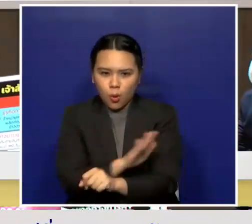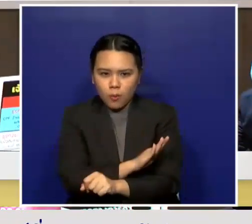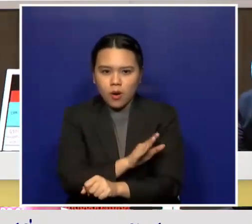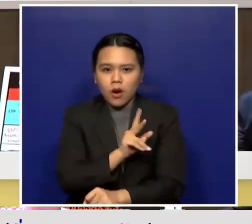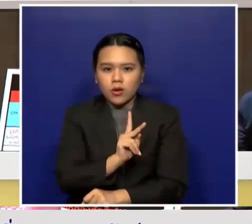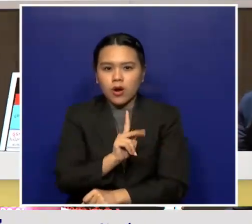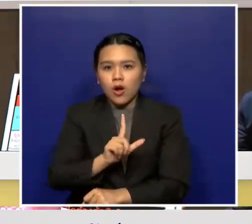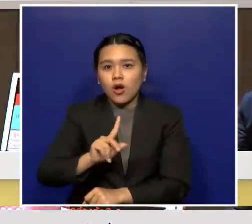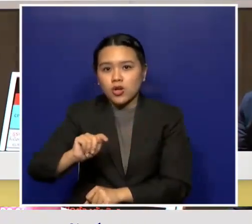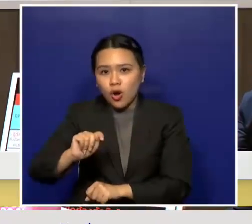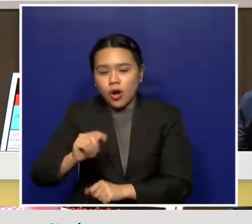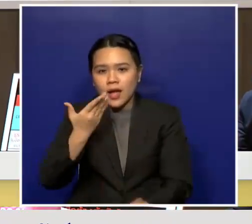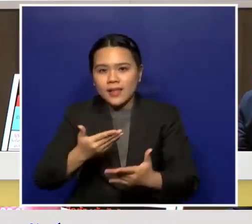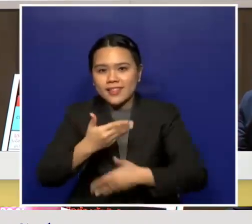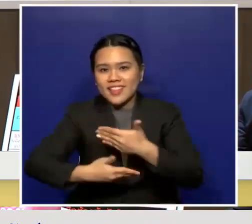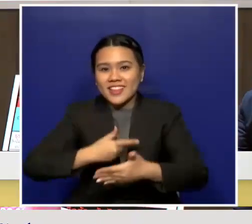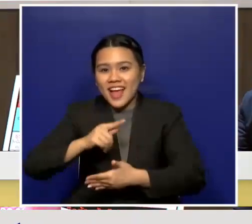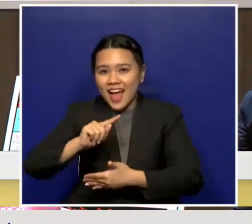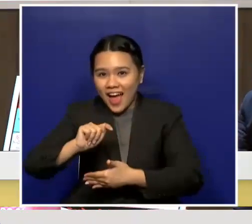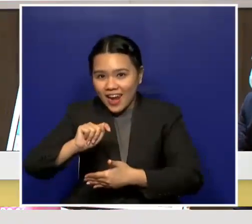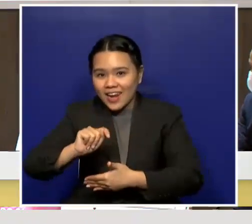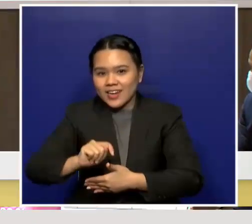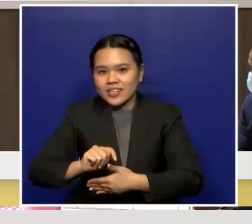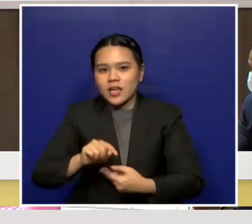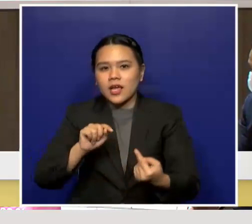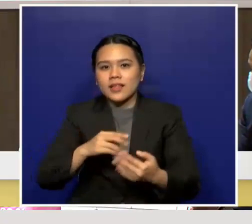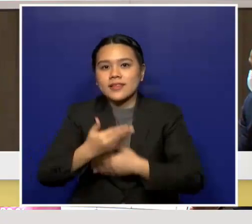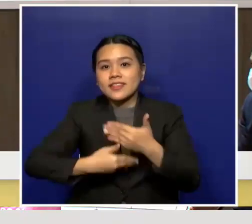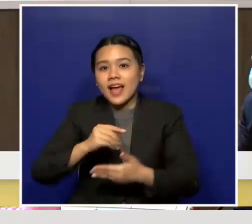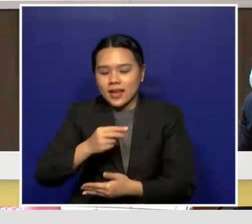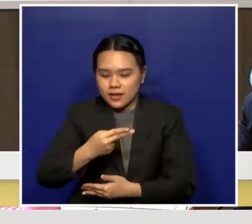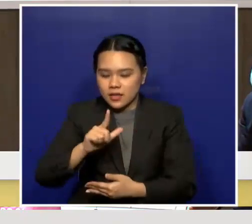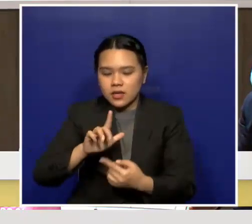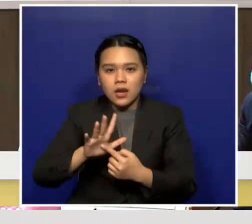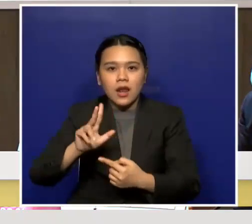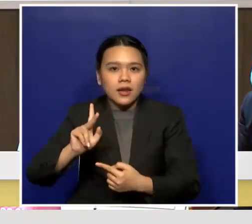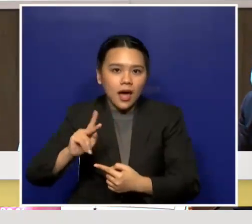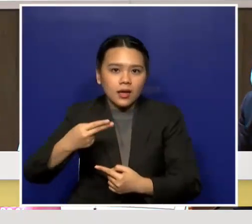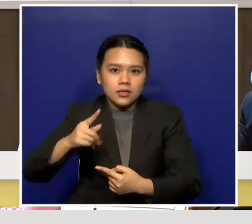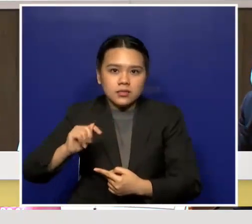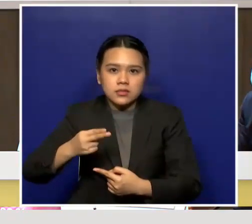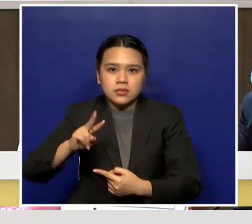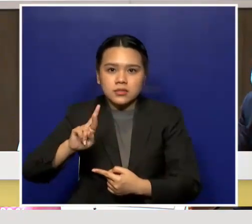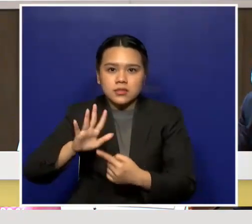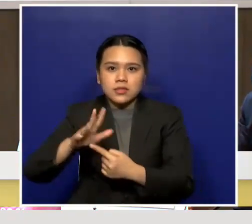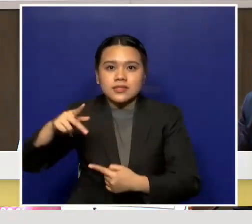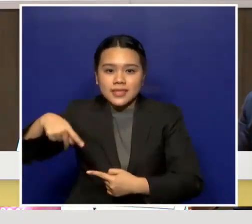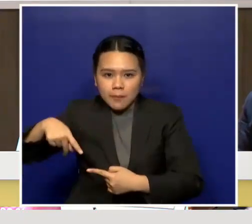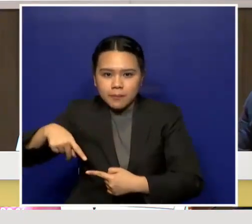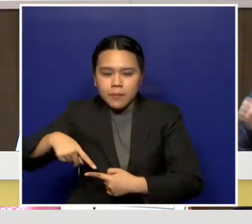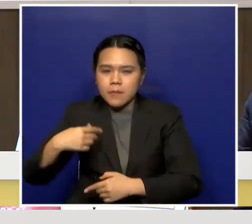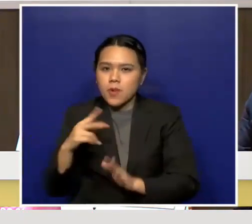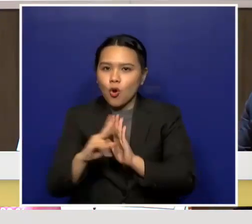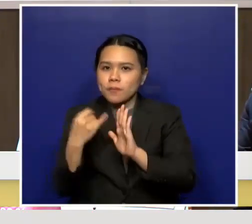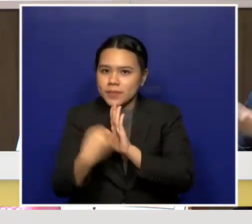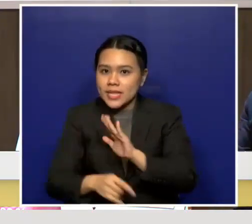าดหลักทรัพย์เนี่ยเขาจะมีข้อห้ามเพราะเป็นบริษัทอยู่ในตลาดหลักทรัพย์แต่รายนี้ไม่มีปัญหาไม่มีปัญหา2เด้งครับ